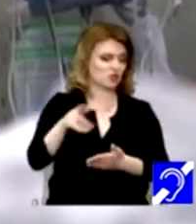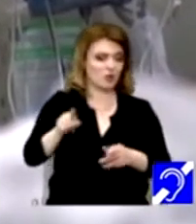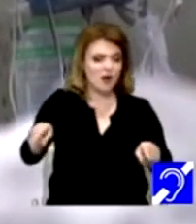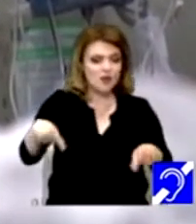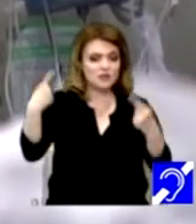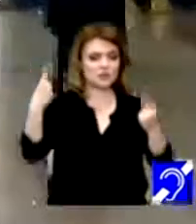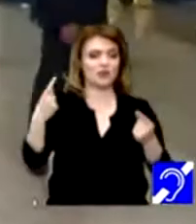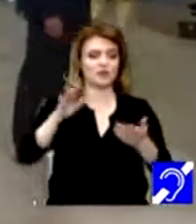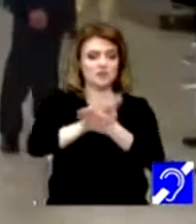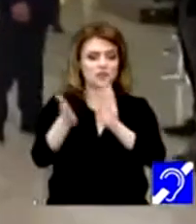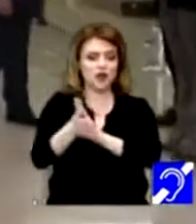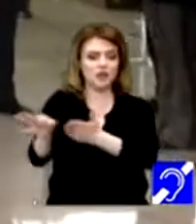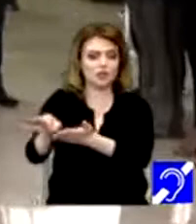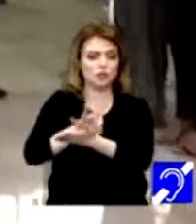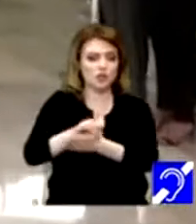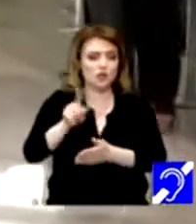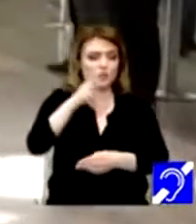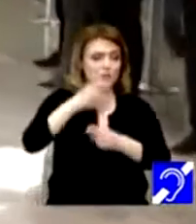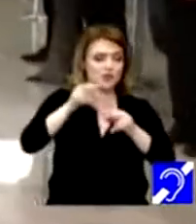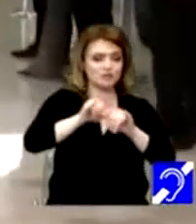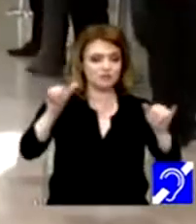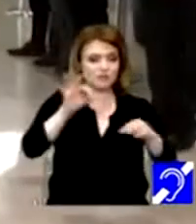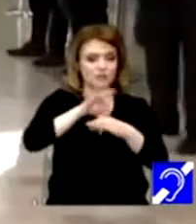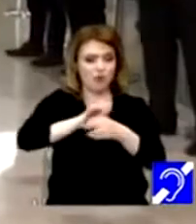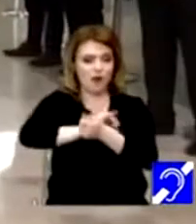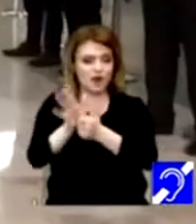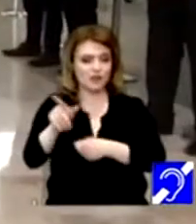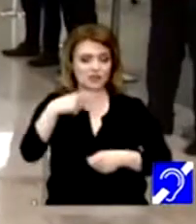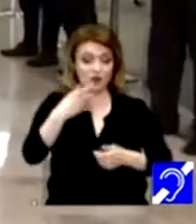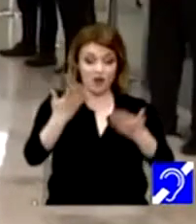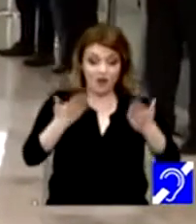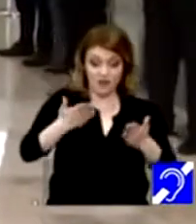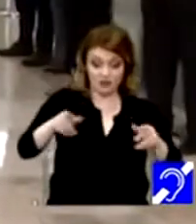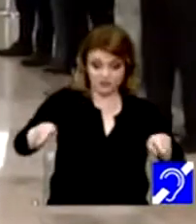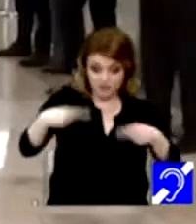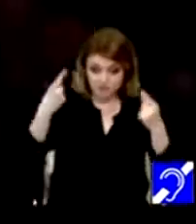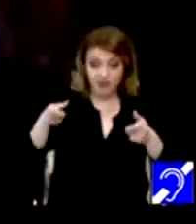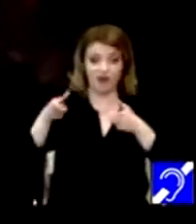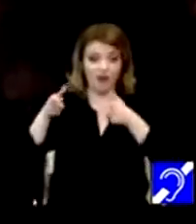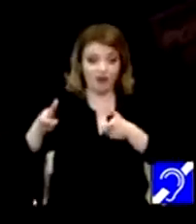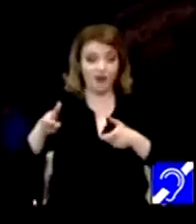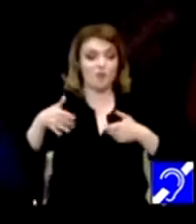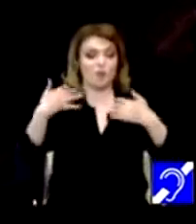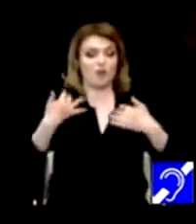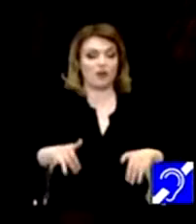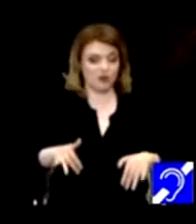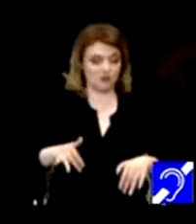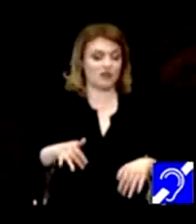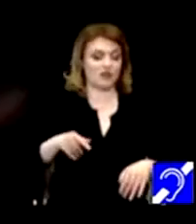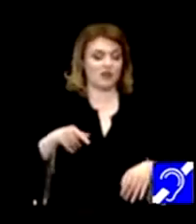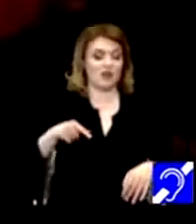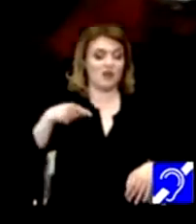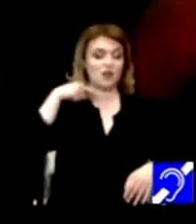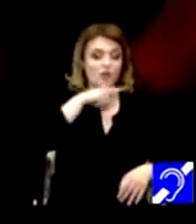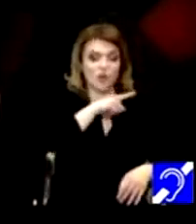unor regiuni pentru a combate răspândirea virusului. El susține că instituirea carantinei ar dăuna economiei mai mult decât virusul.